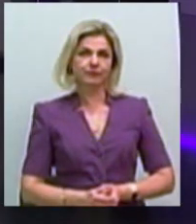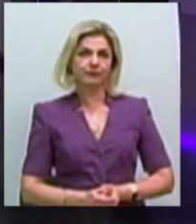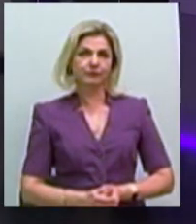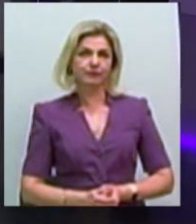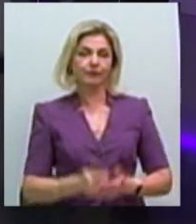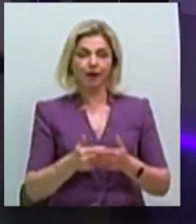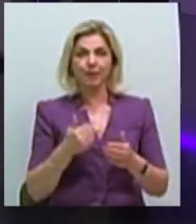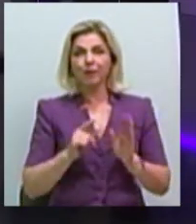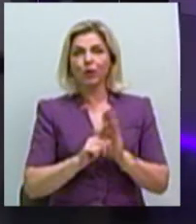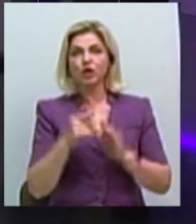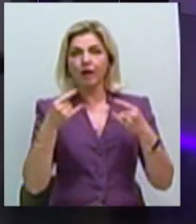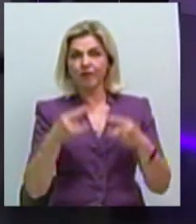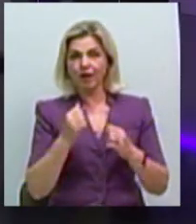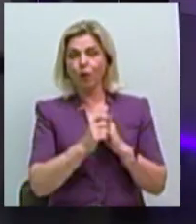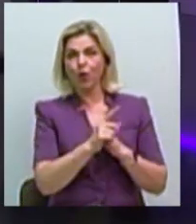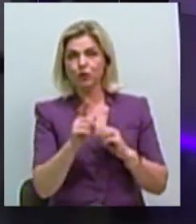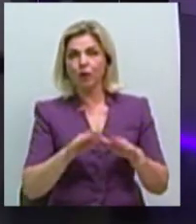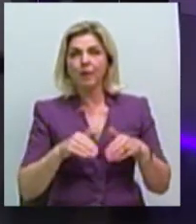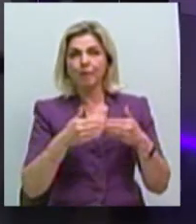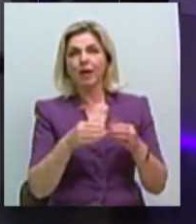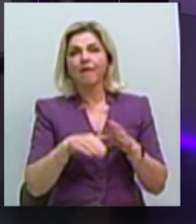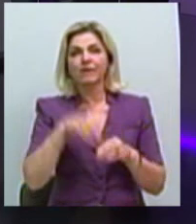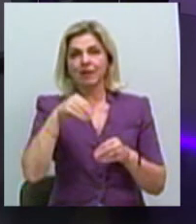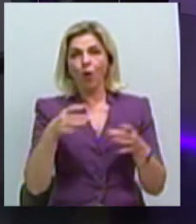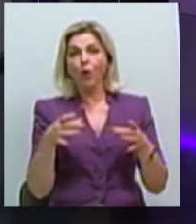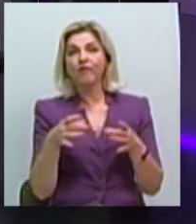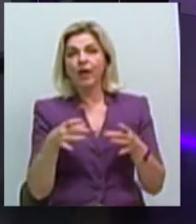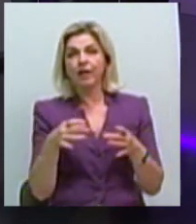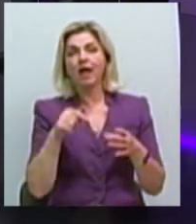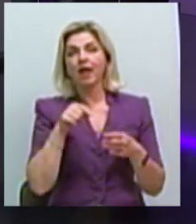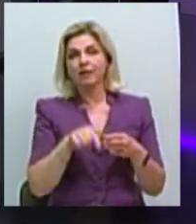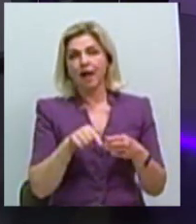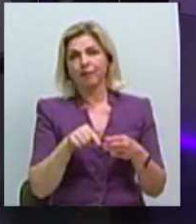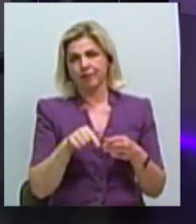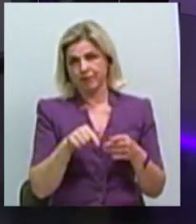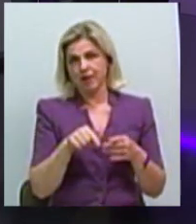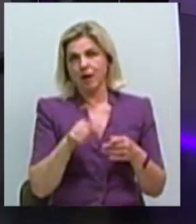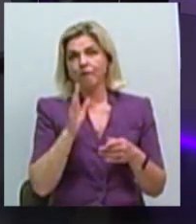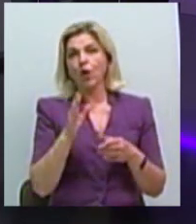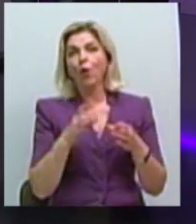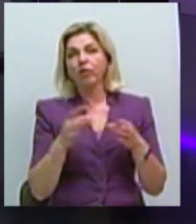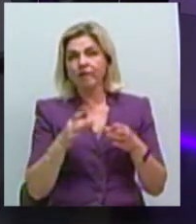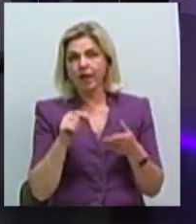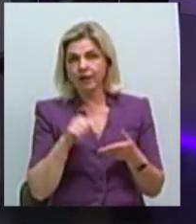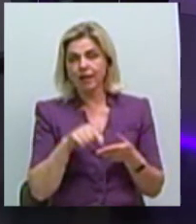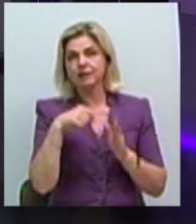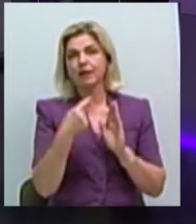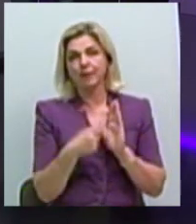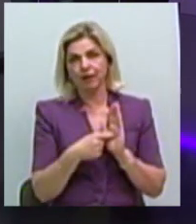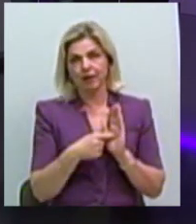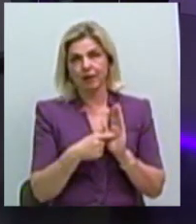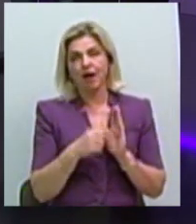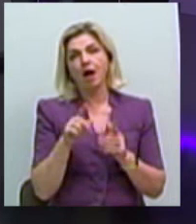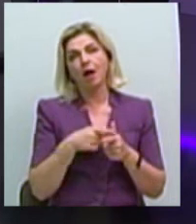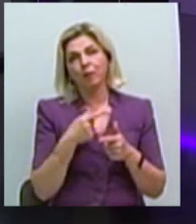Перед початком ефіру кожному з вас запропонували витягнути конверт. Це своєрідний жереб. У конвертах запитання